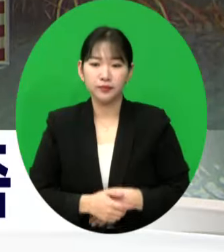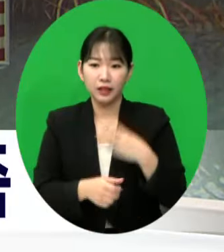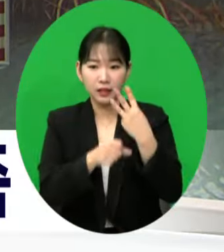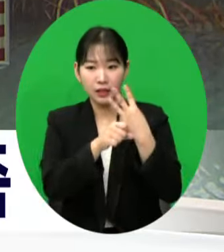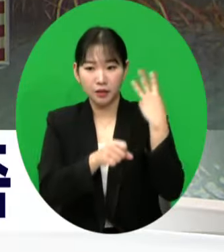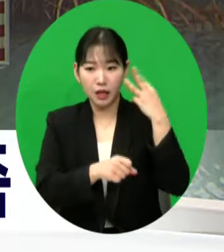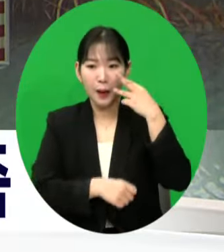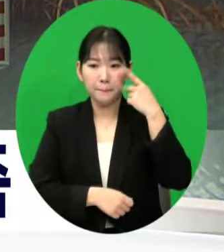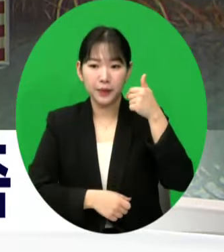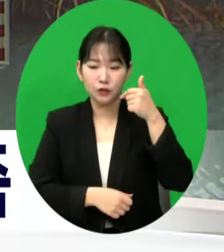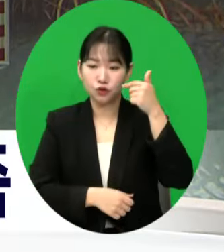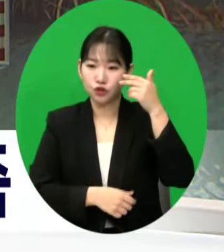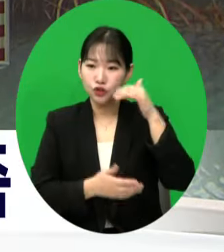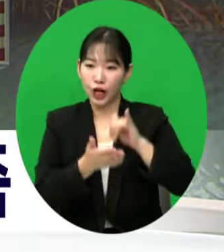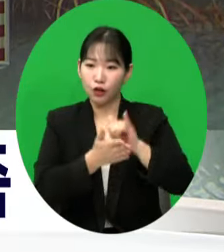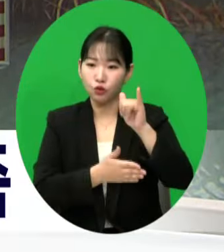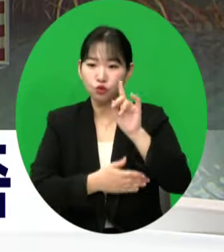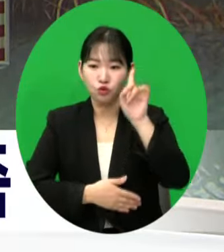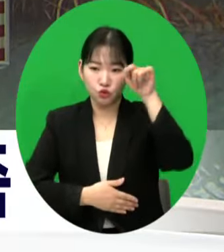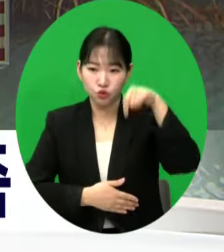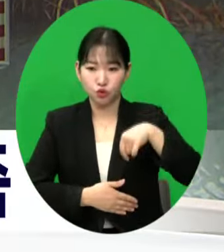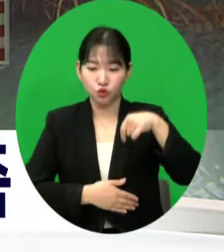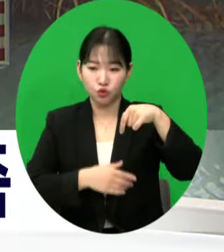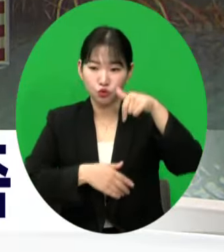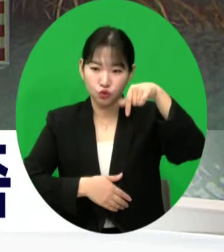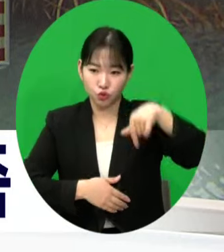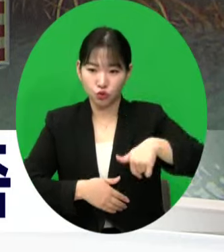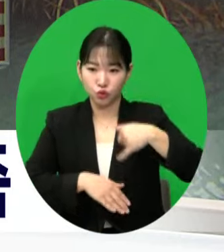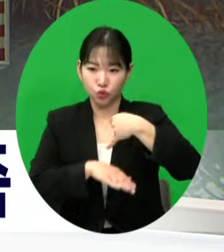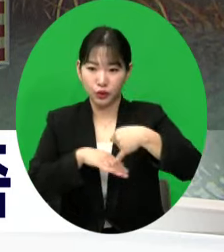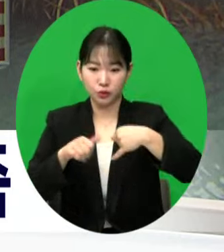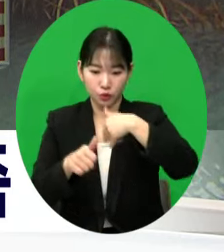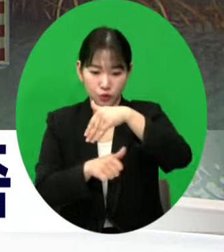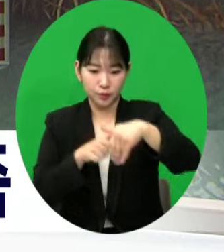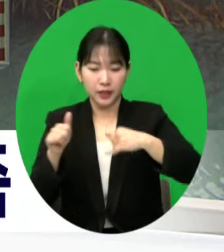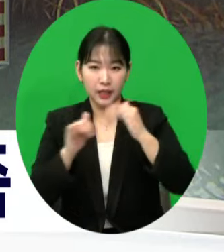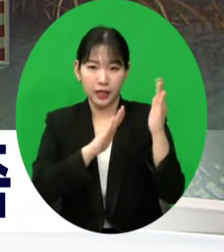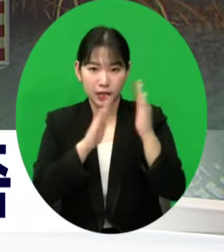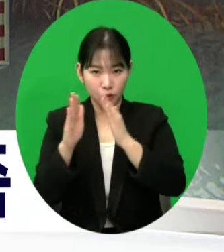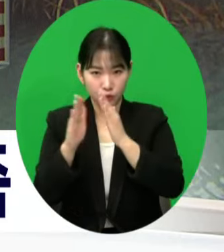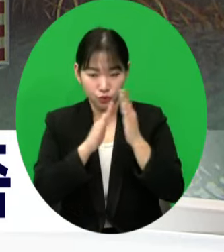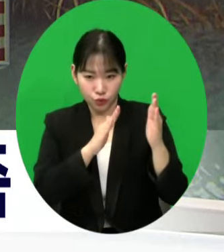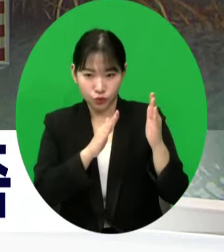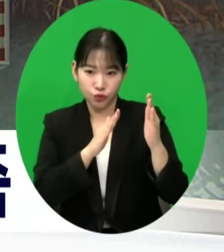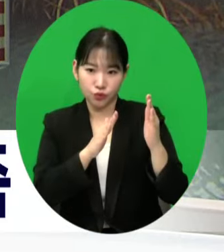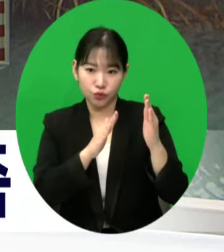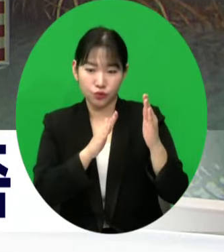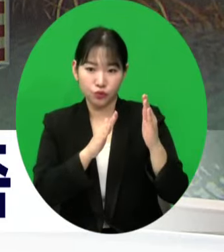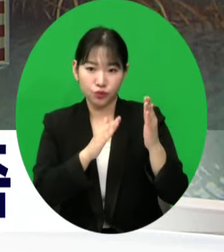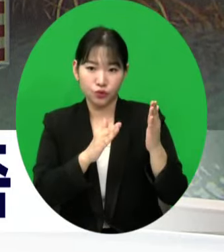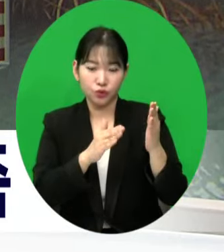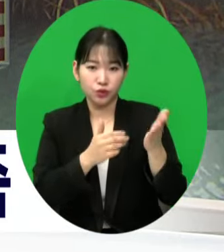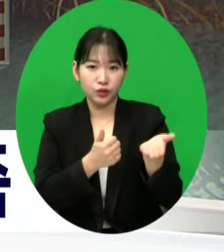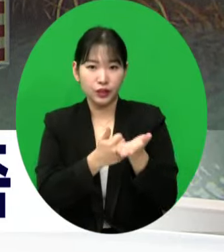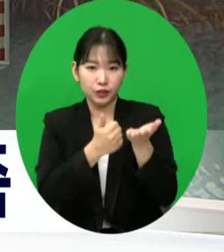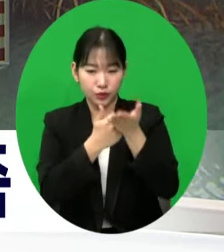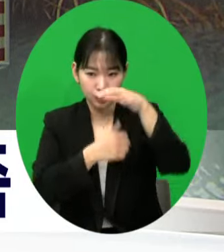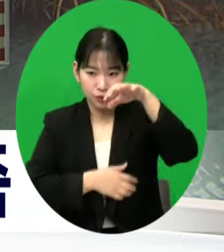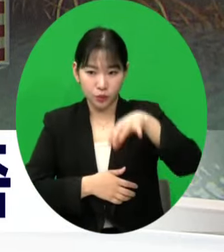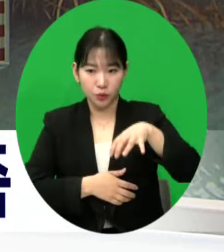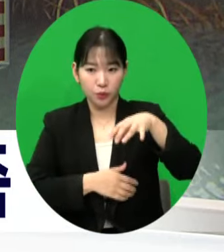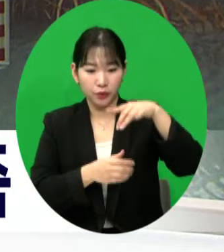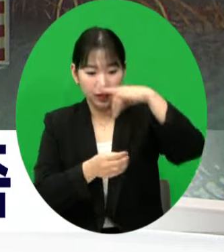3년 전 미국 항공 우주국이 완도 주변 해조류 양식장 인공위성 사진을 공개하면서 완도가 해조류